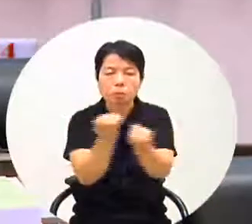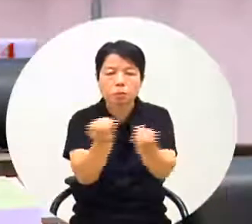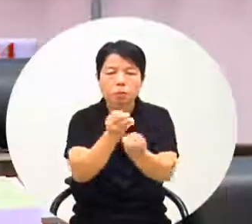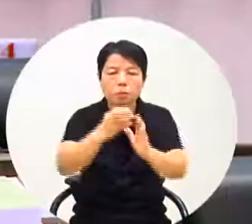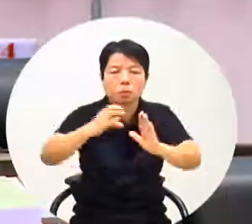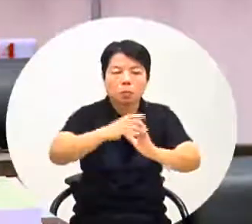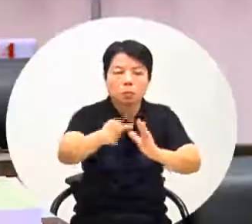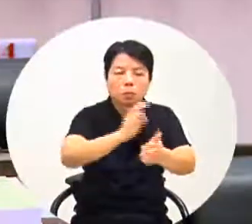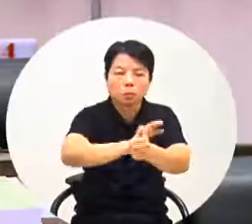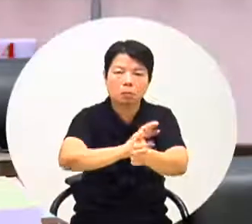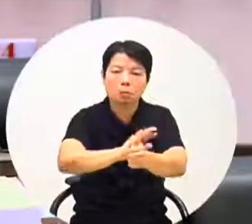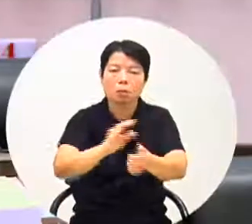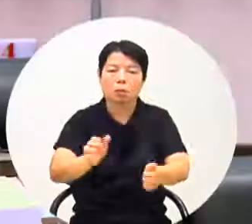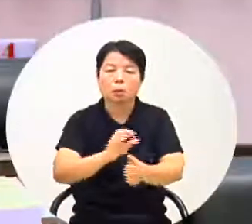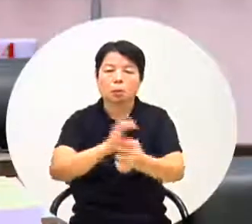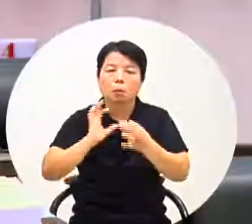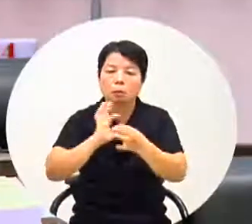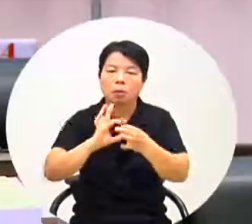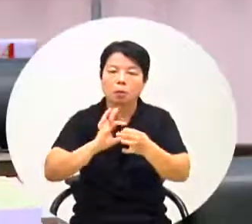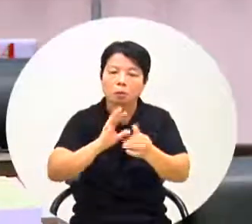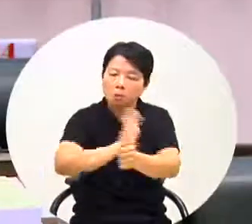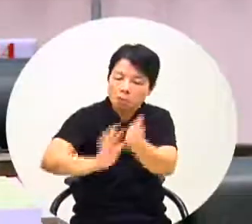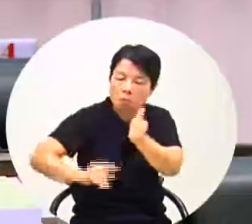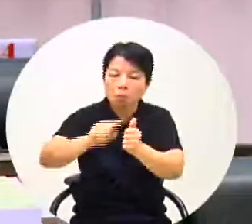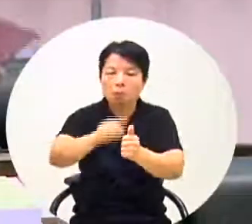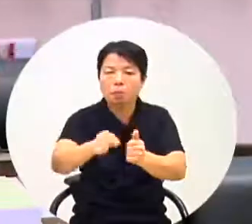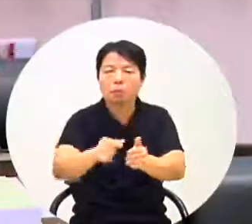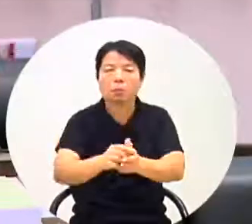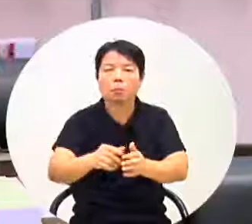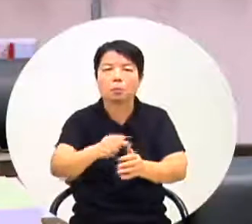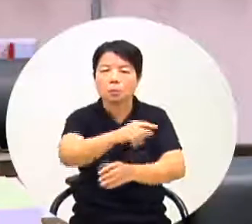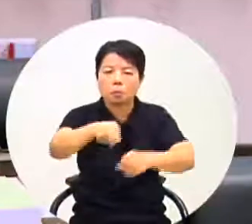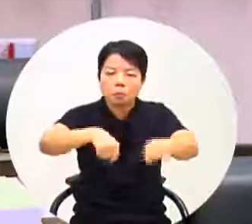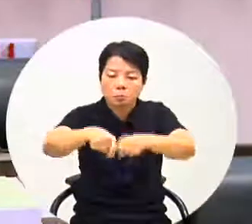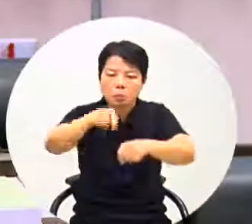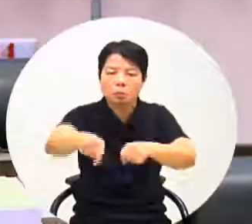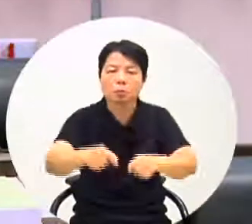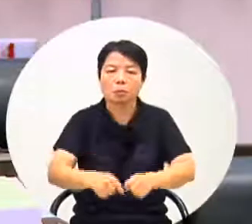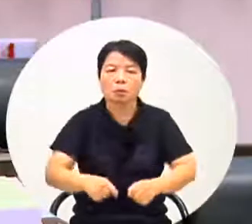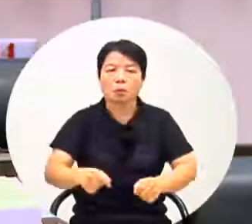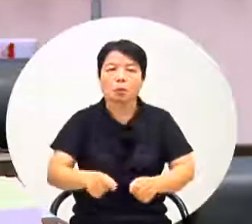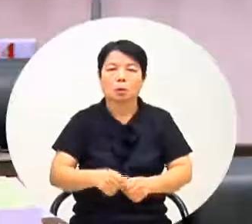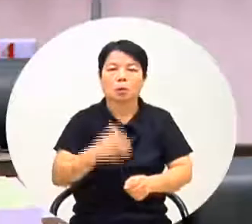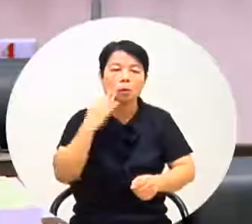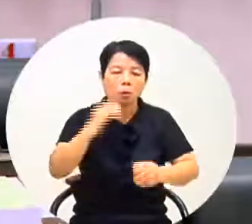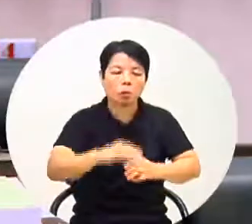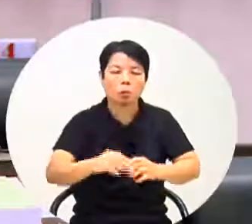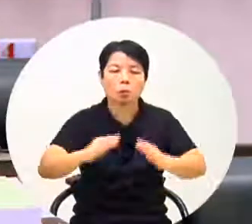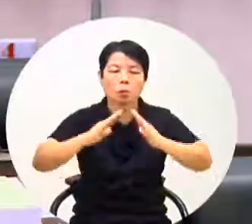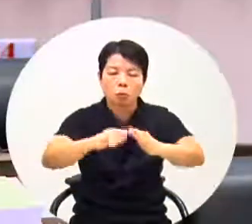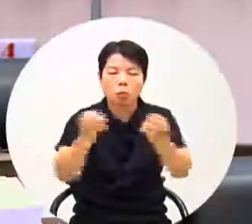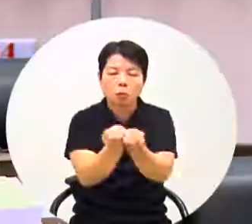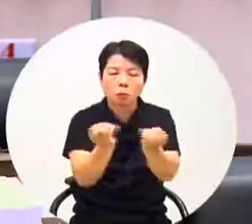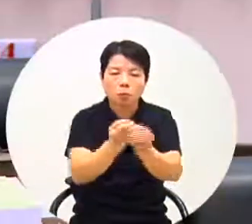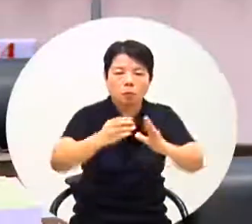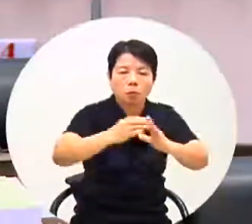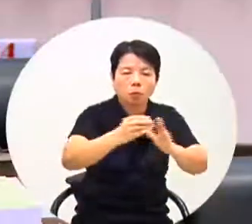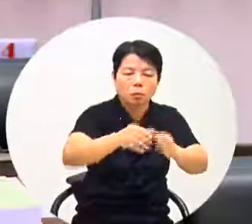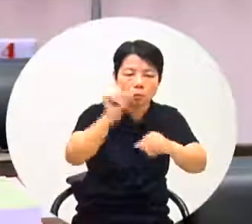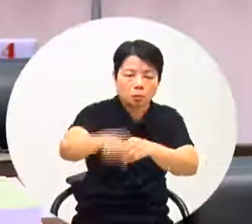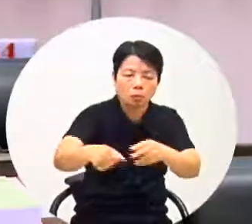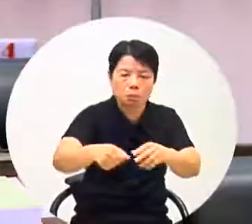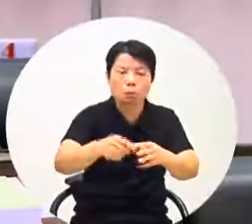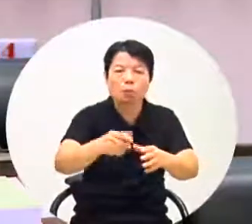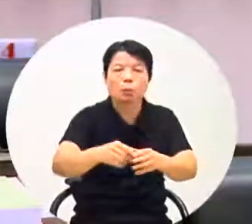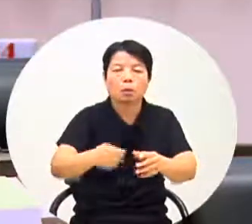牵涉到都花局跟都委会。都花局如果愿意，但是都委会也要通过修正。啊，第二个更扯的，